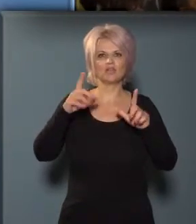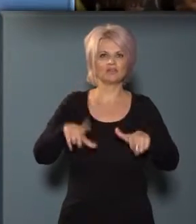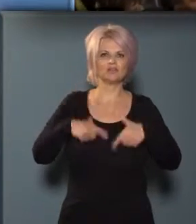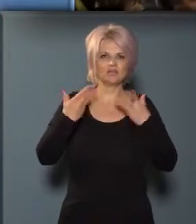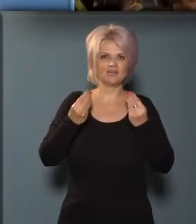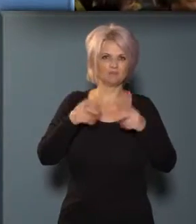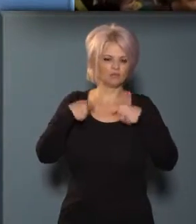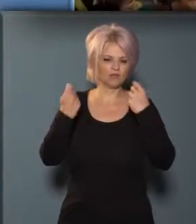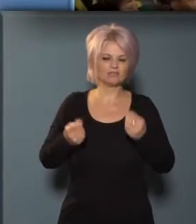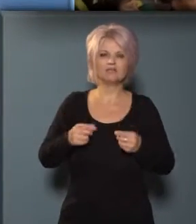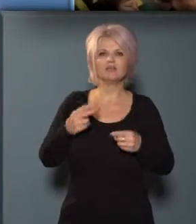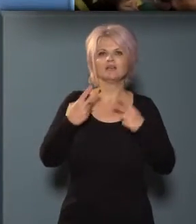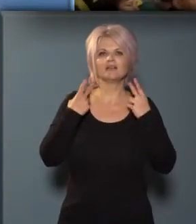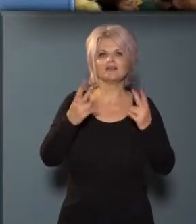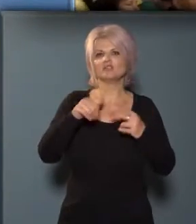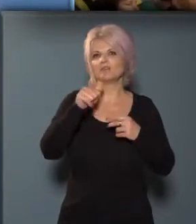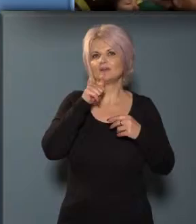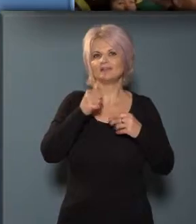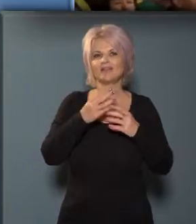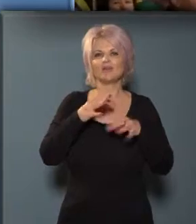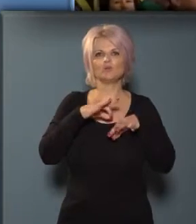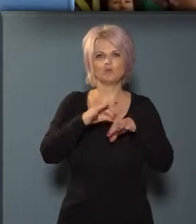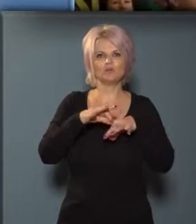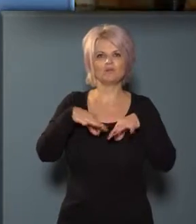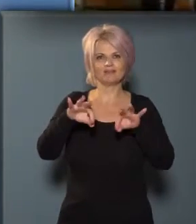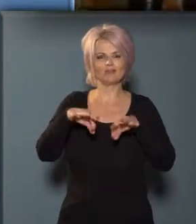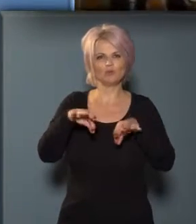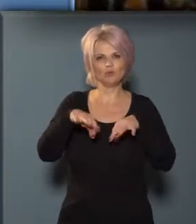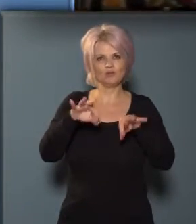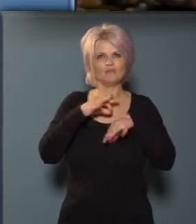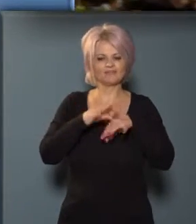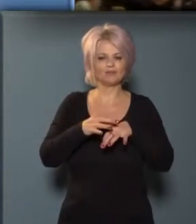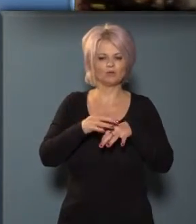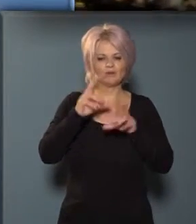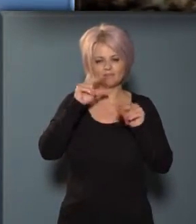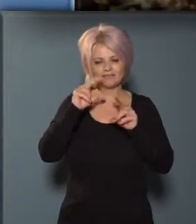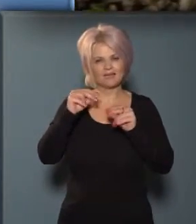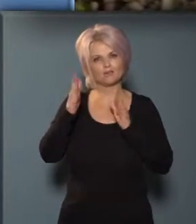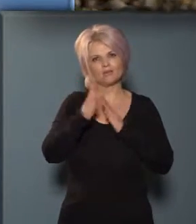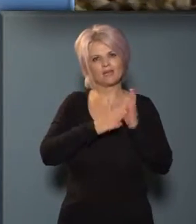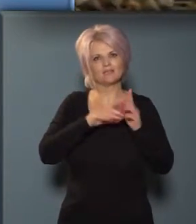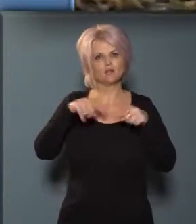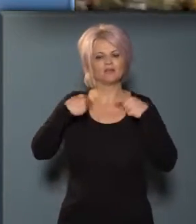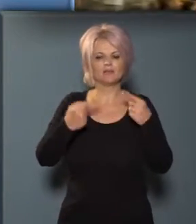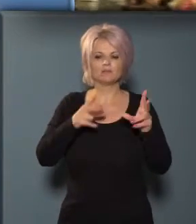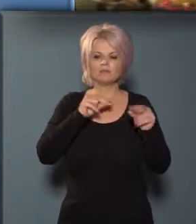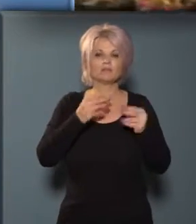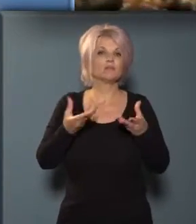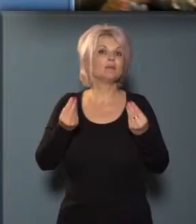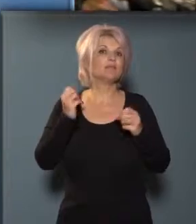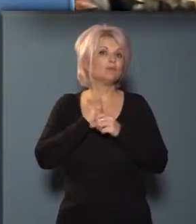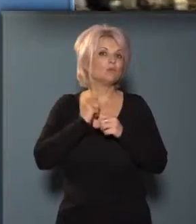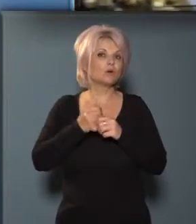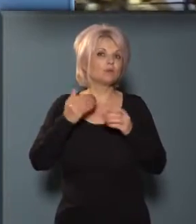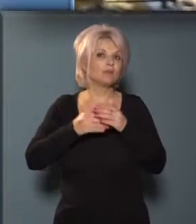életmódnak. Kincses Péterrel, a sportcsarnok ügyvezetőjével nosztalgiáztunk kicsit a kezdetekről, majd felvázoltuk, mennyi teendő áll